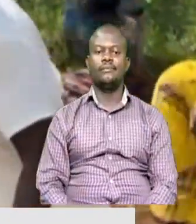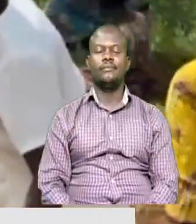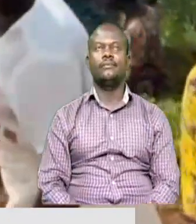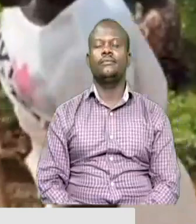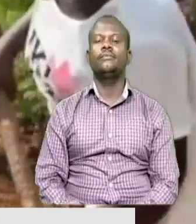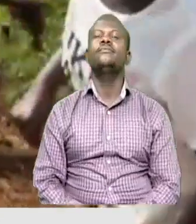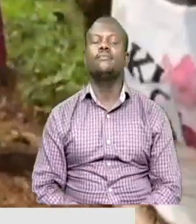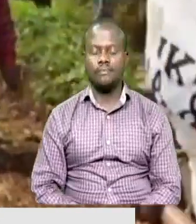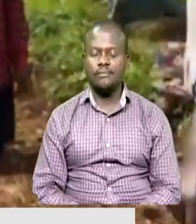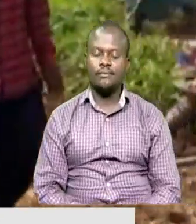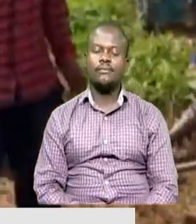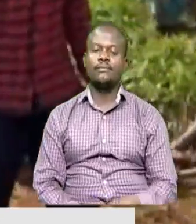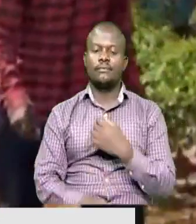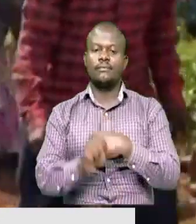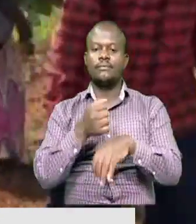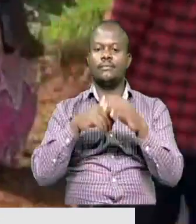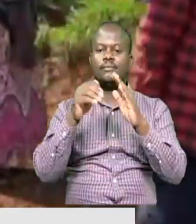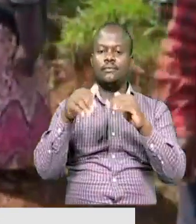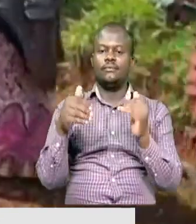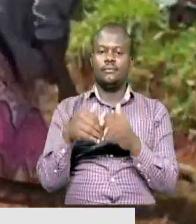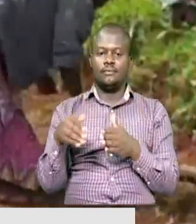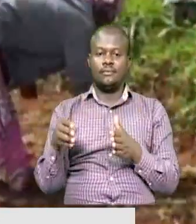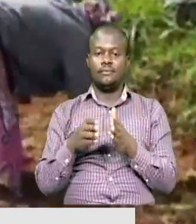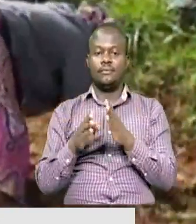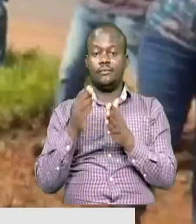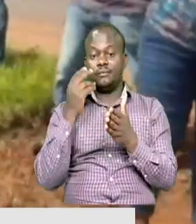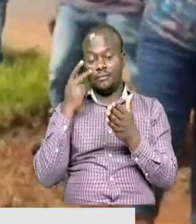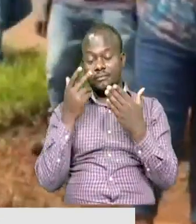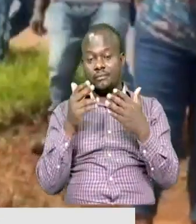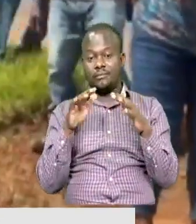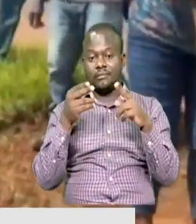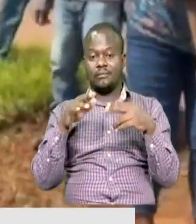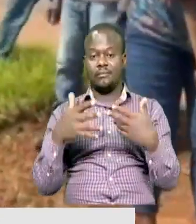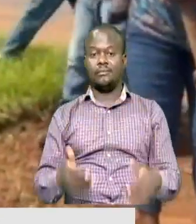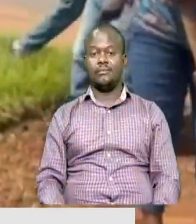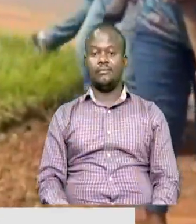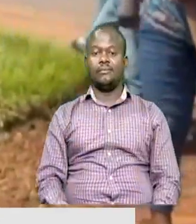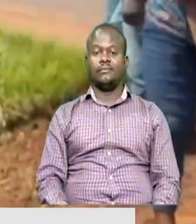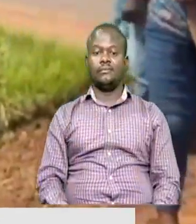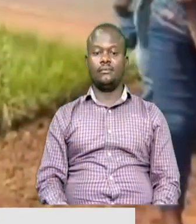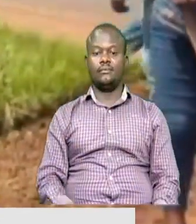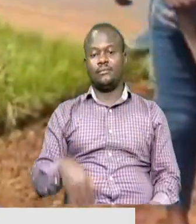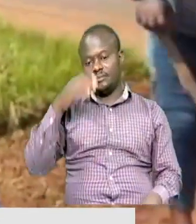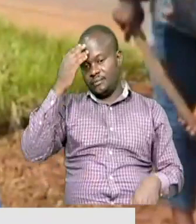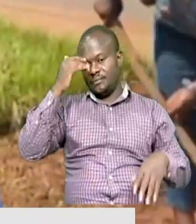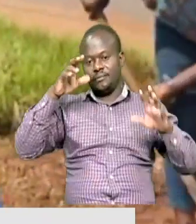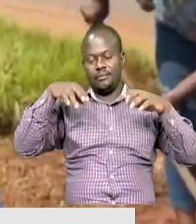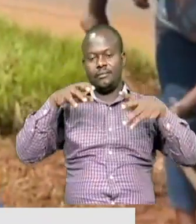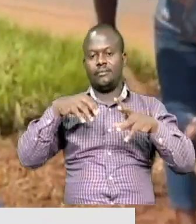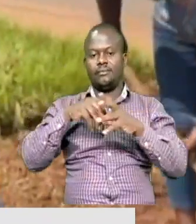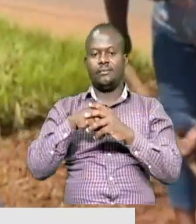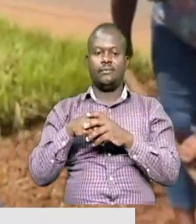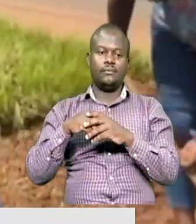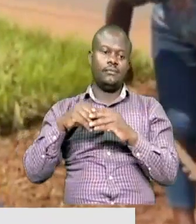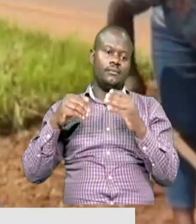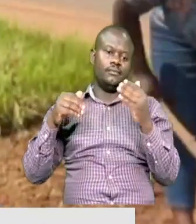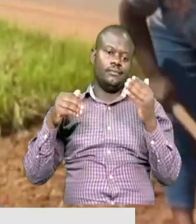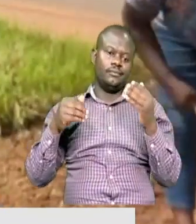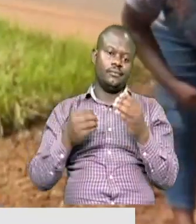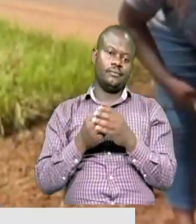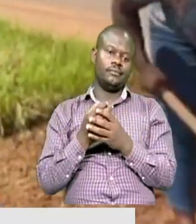muri mu gikorwa cy'umuganda uyu muhanda ko mbona wari wararaye bizagenze gute umuhanda nyine ni ukubera imvura nyinshi agatarara vuba